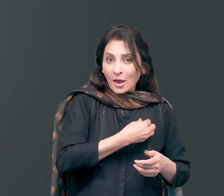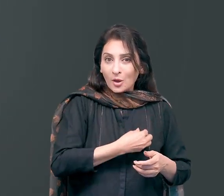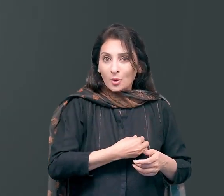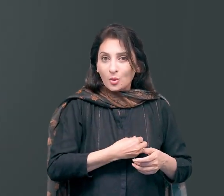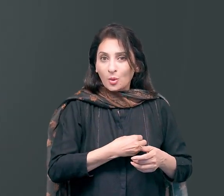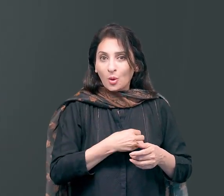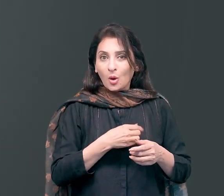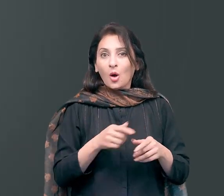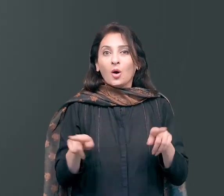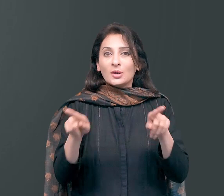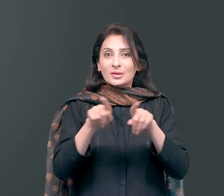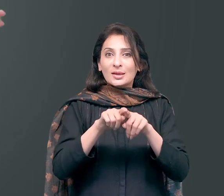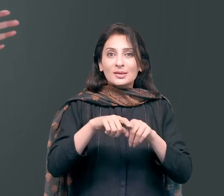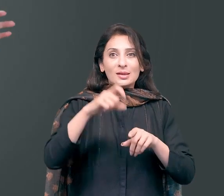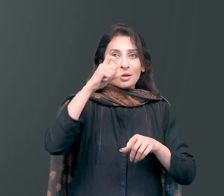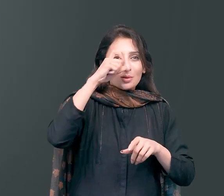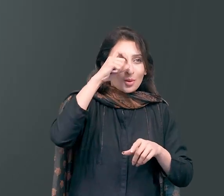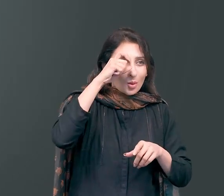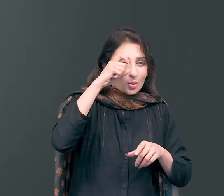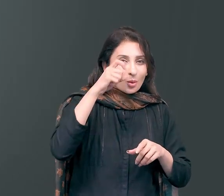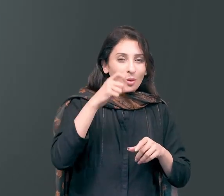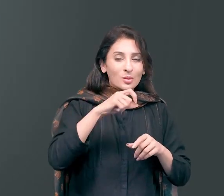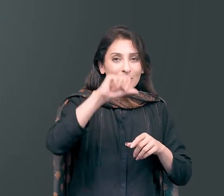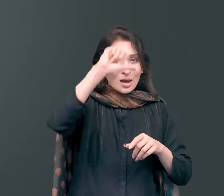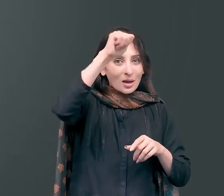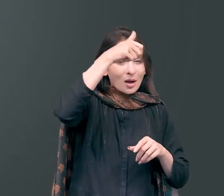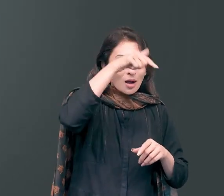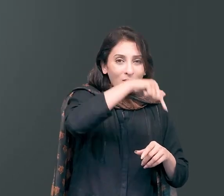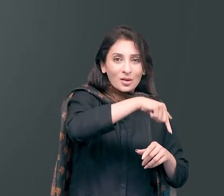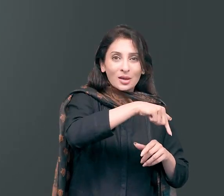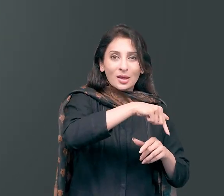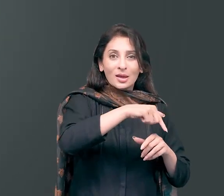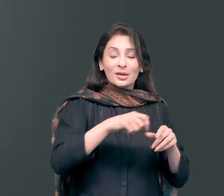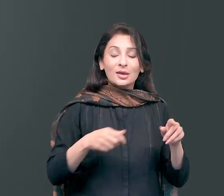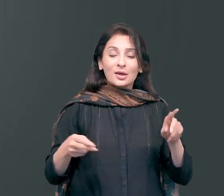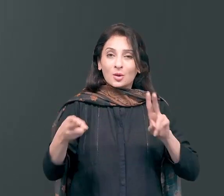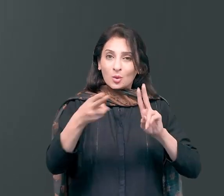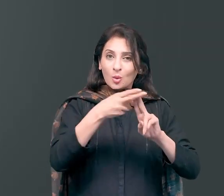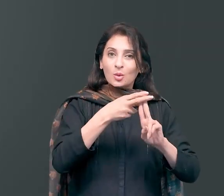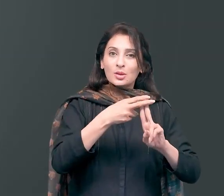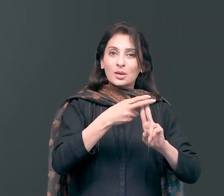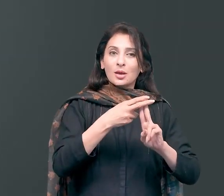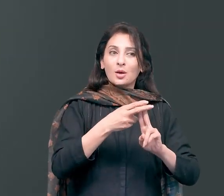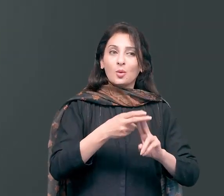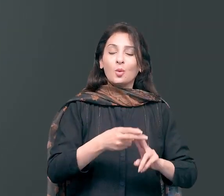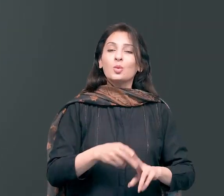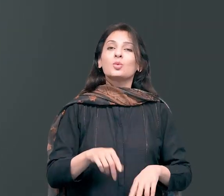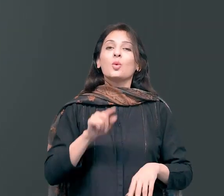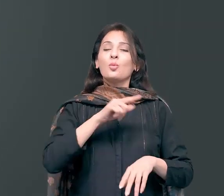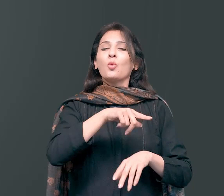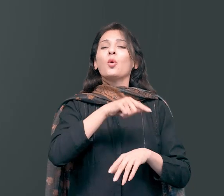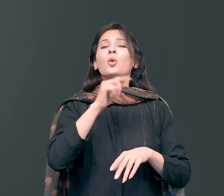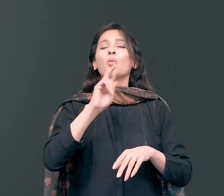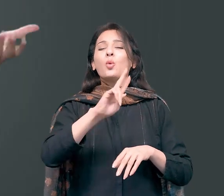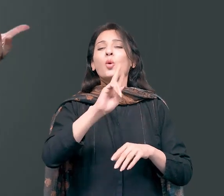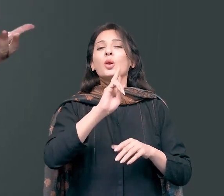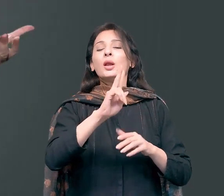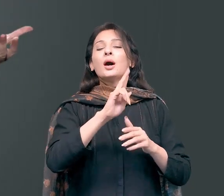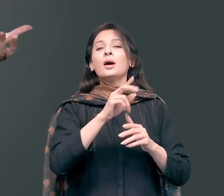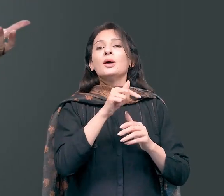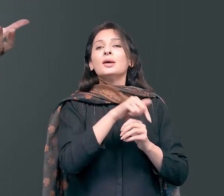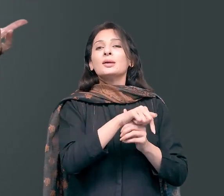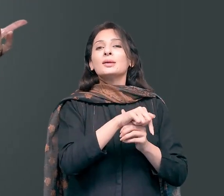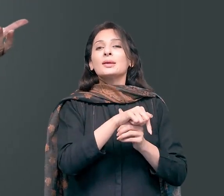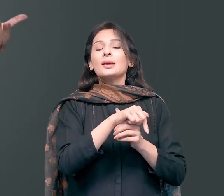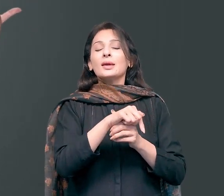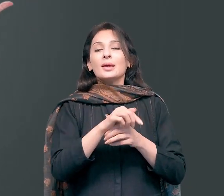پرپوزل میں یہ وعدہ کیا گیا کہ جی جنگ کے خاتمے کے فوراً بعد ہم ہندوستان کو آزاد کر دیں گے۔ حالانکہ انہوں نے پہلے بھی کہا تھا،